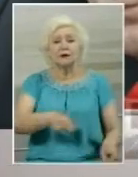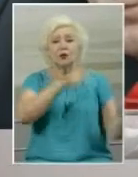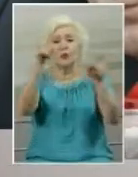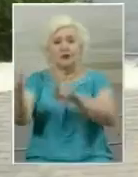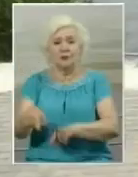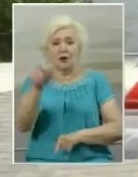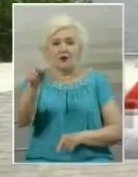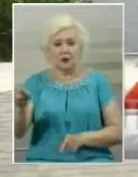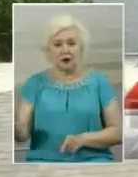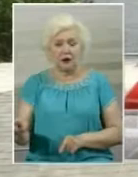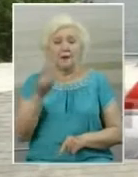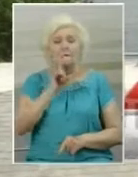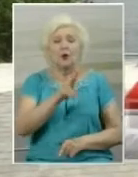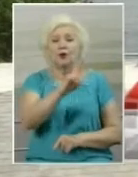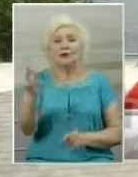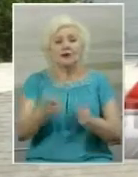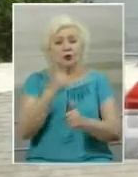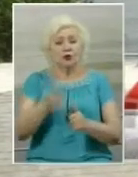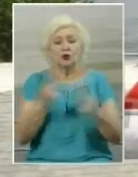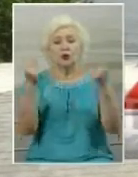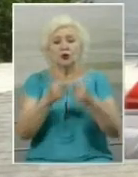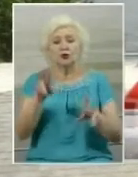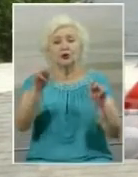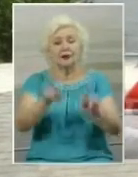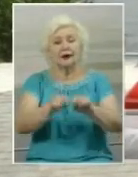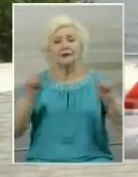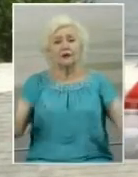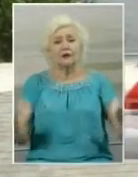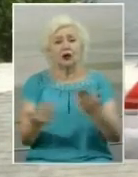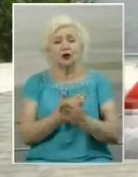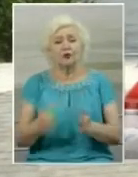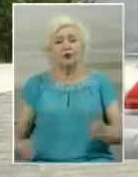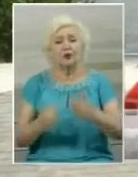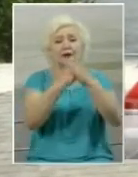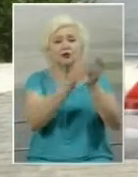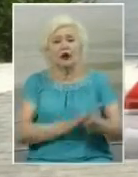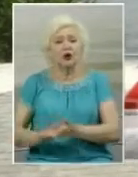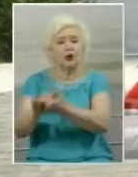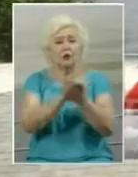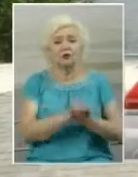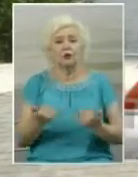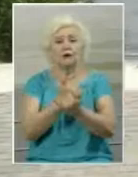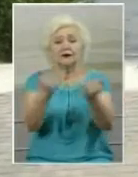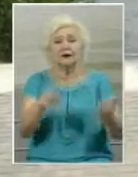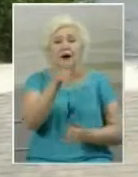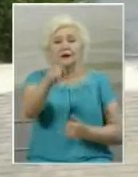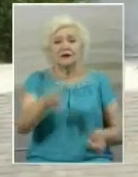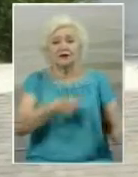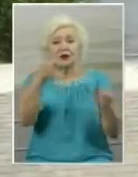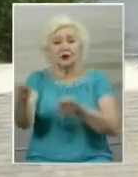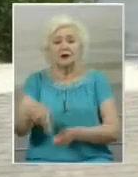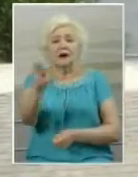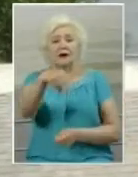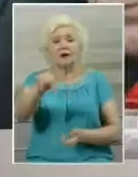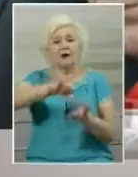граждан. Поки ніхто не називає точної дати відкриття нового причального комплексу для пасажирських перевезень на